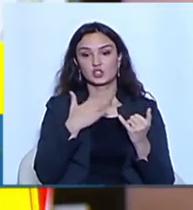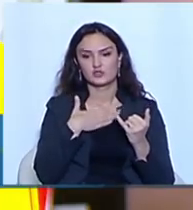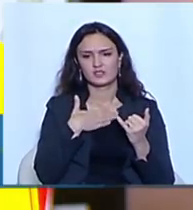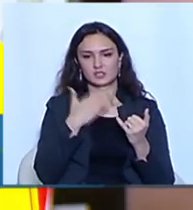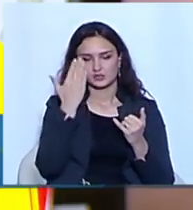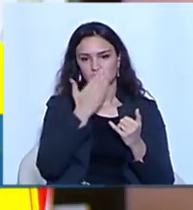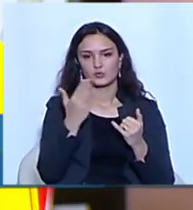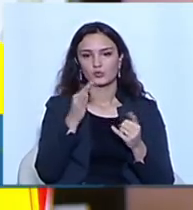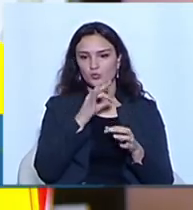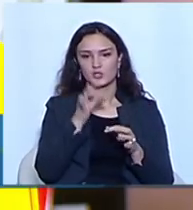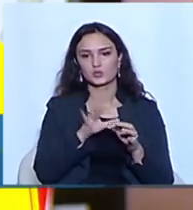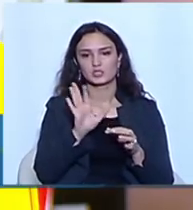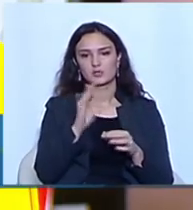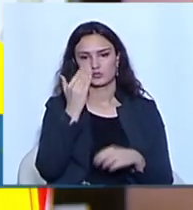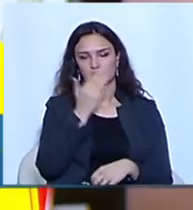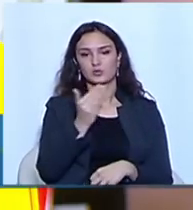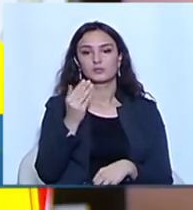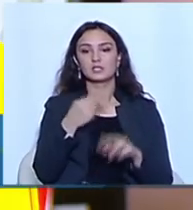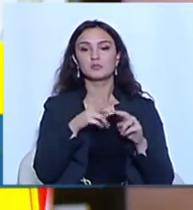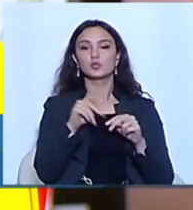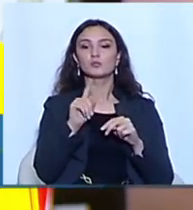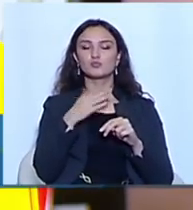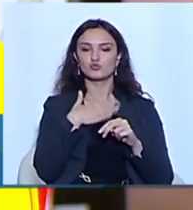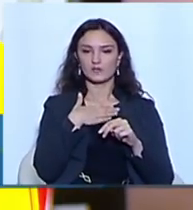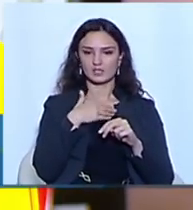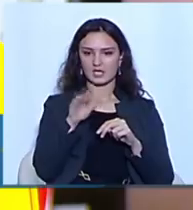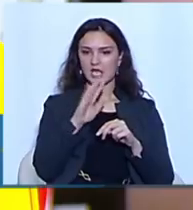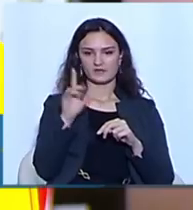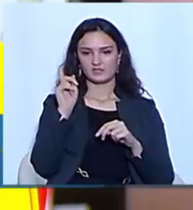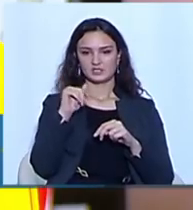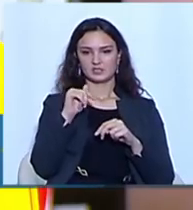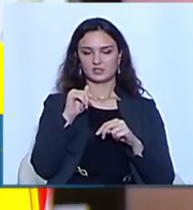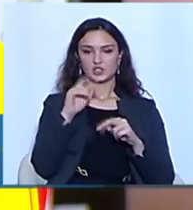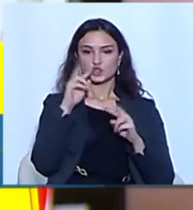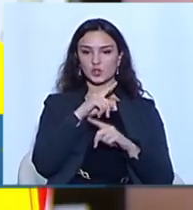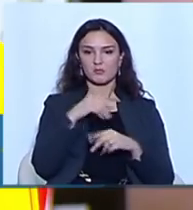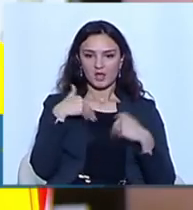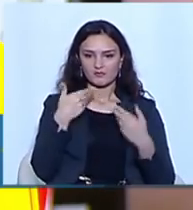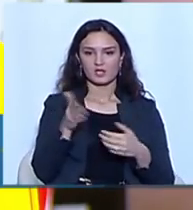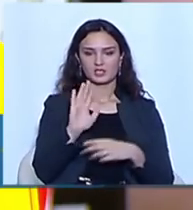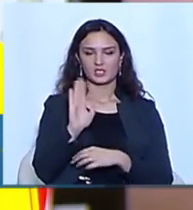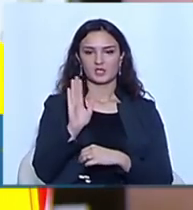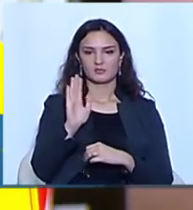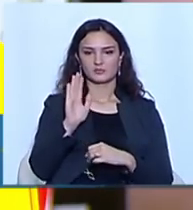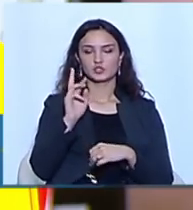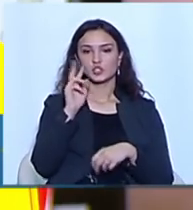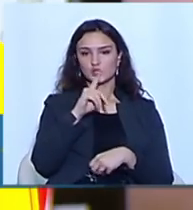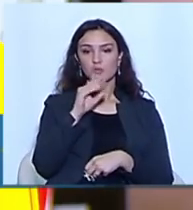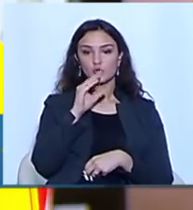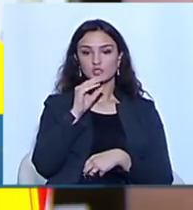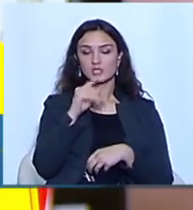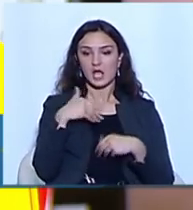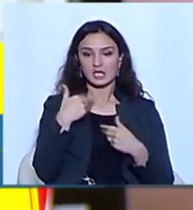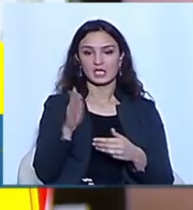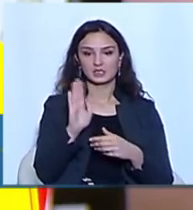საზოგადოება არის უპასუხისმგებლო საზოგადოება ზუსტად იმიტომ, რომ ჩვენ არ ვცნობთ შეცდომებს და ბუნებრივია შეცდომას როცა